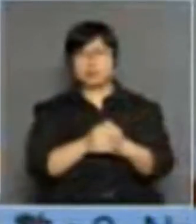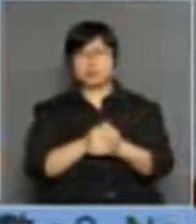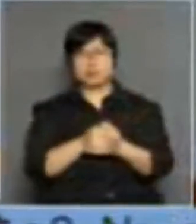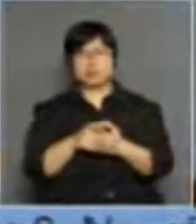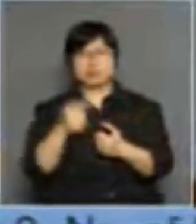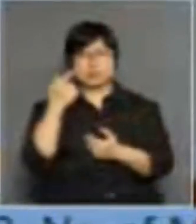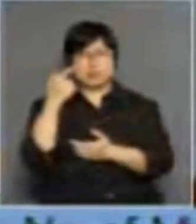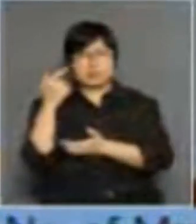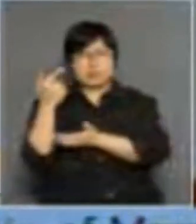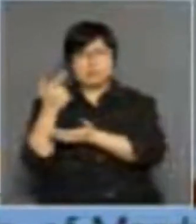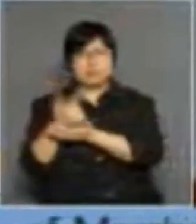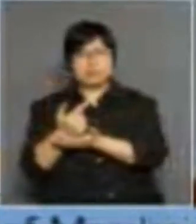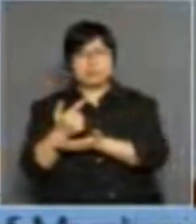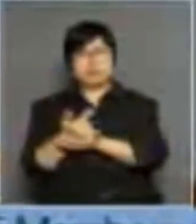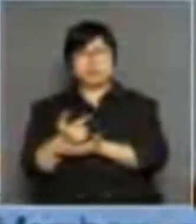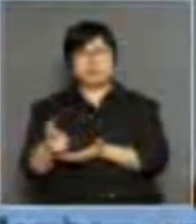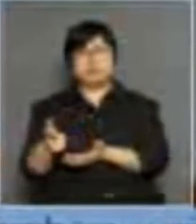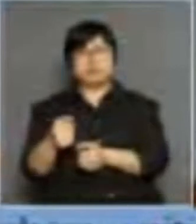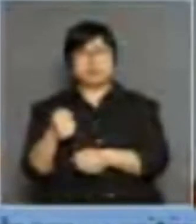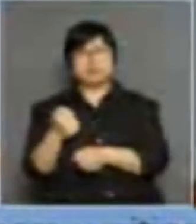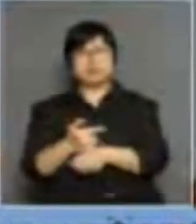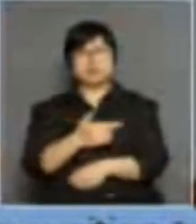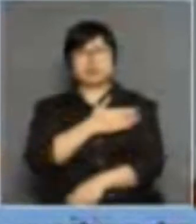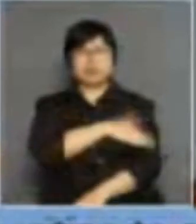地是失職的。